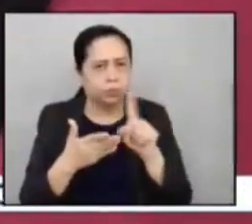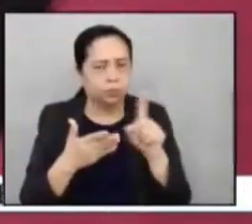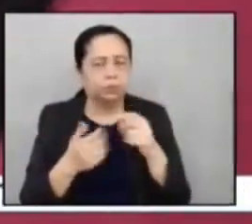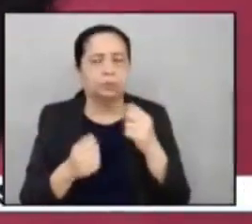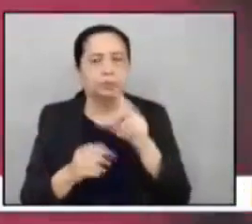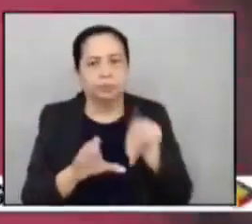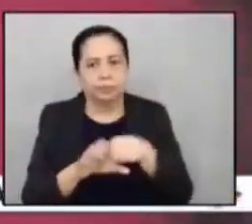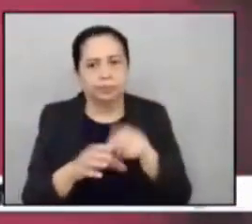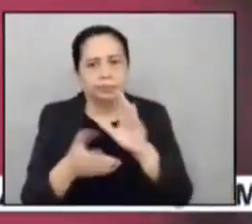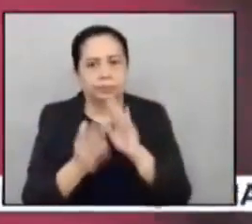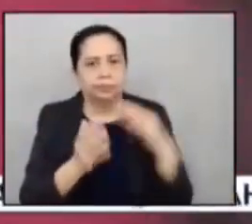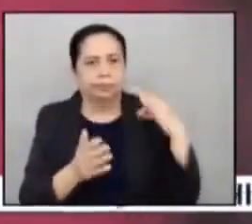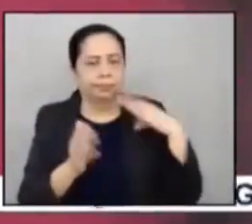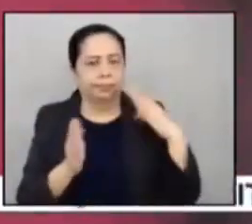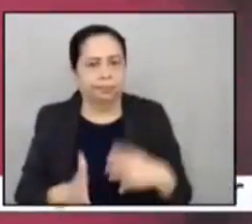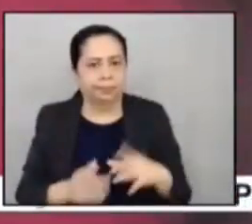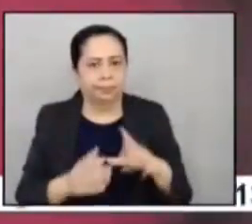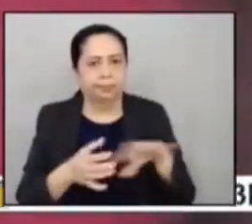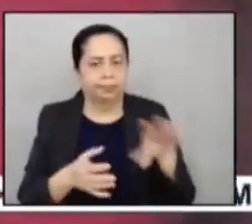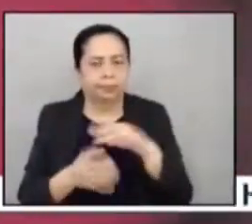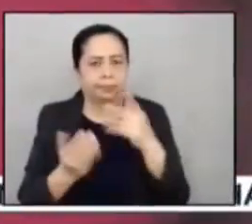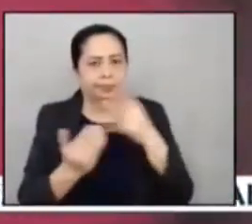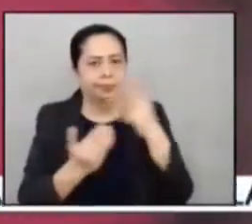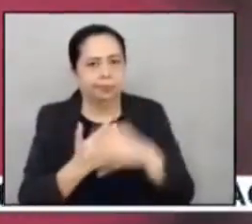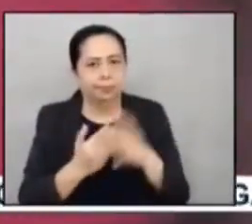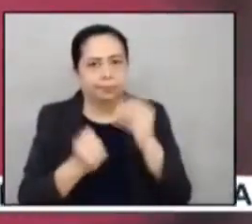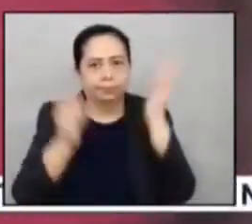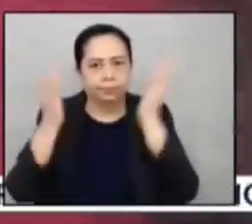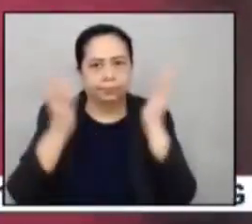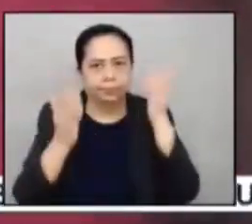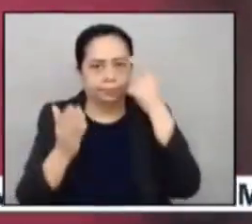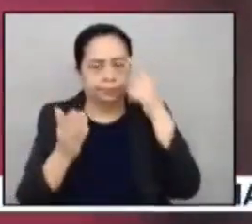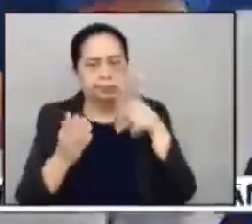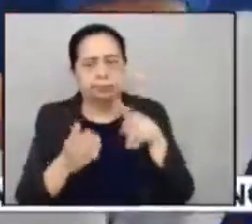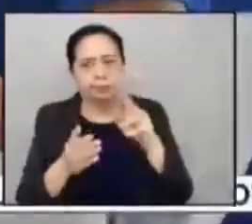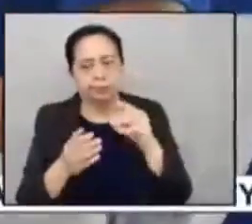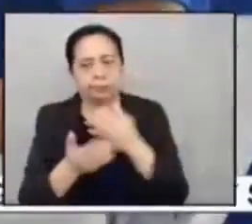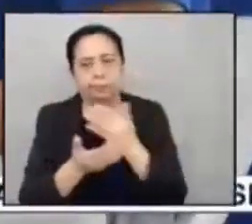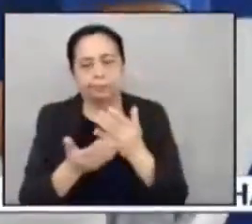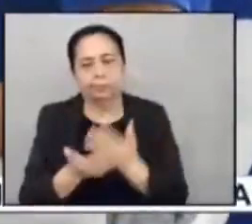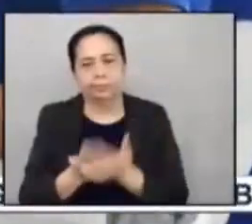maging benepisyaryo ng mga programa at serbisyo ng Kabahagi Center.